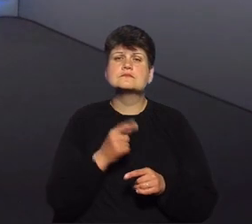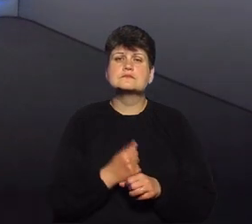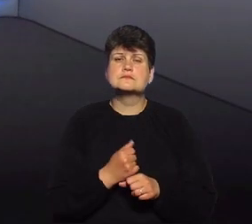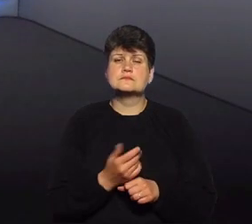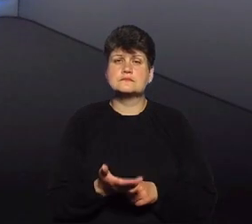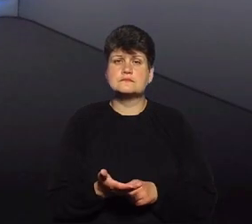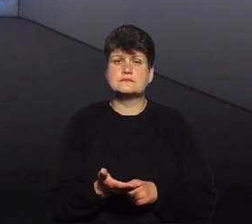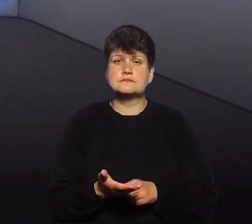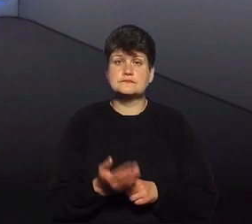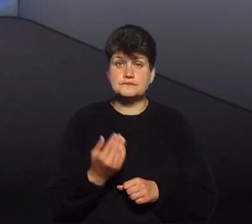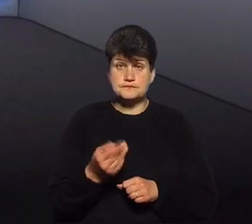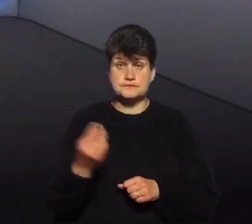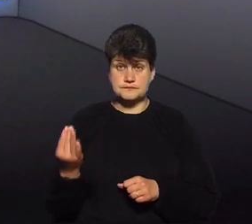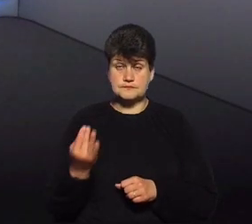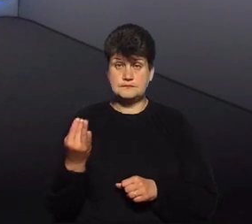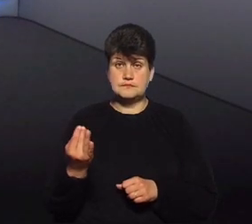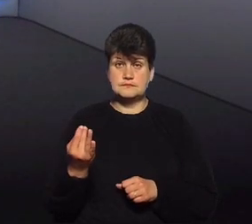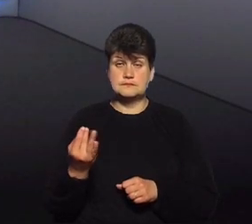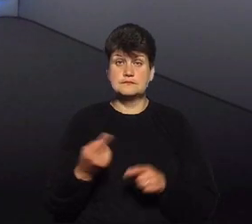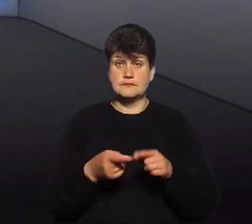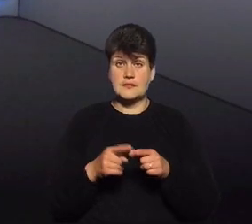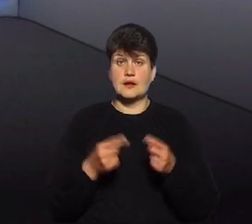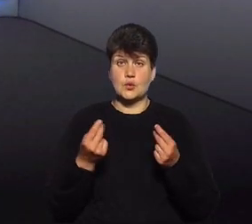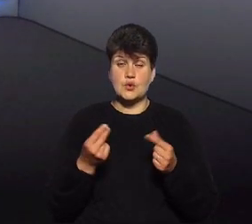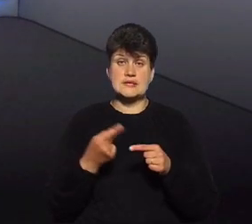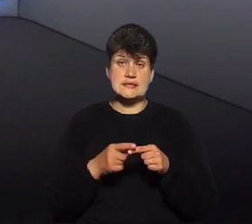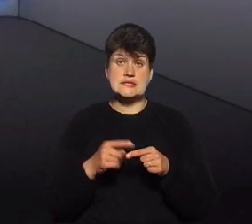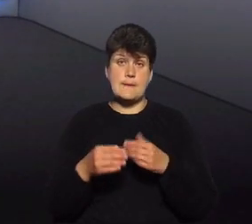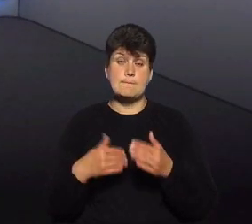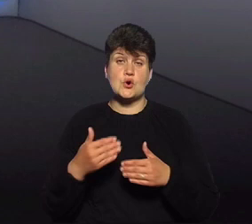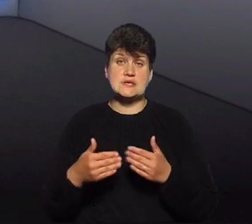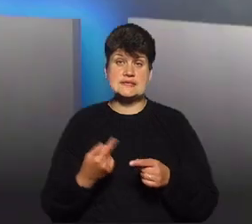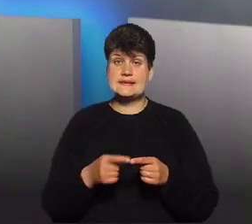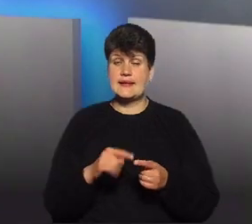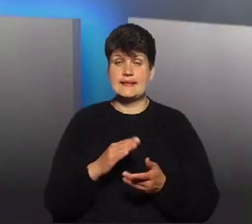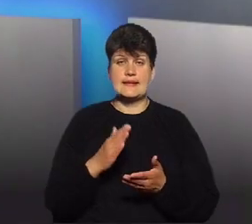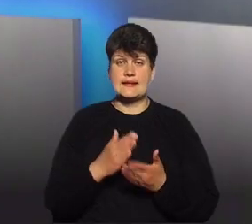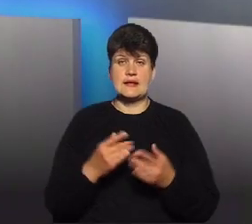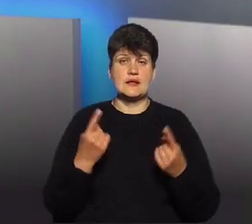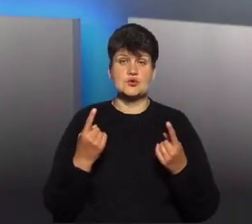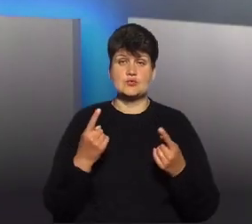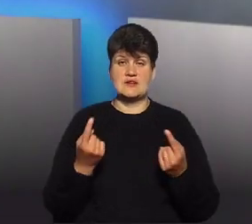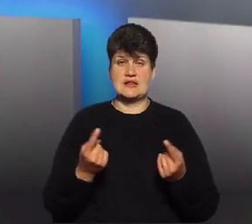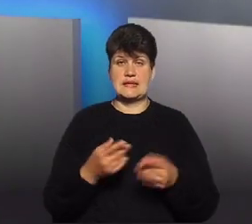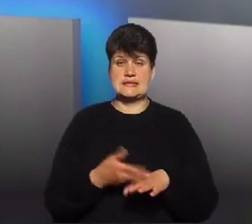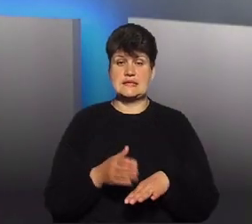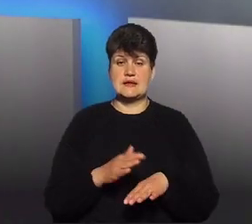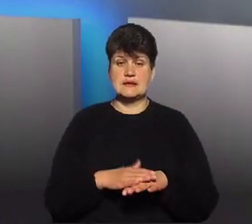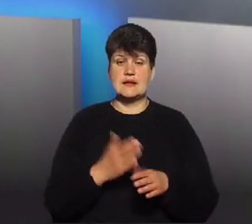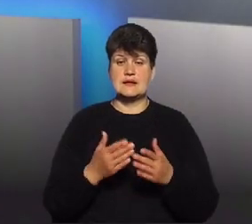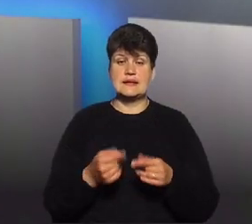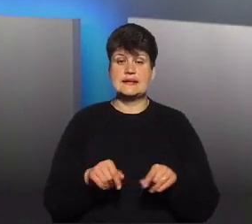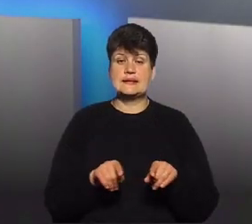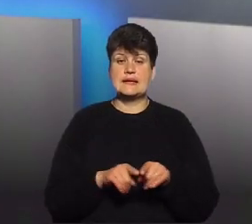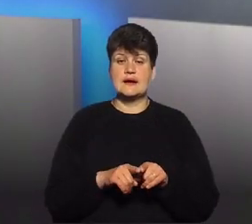ж в цьому зацікавлені. Так, це кошти, це процес. Це не є там супервелика складність, але просто така ніби як